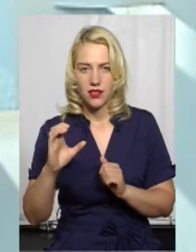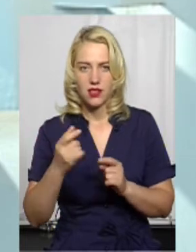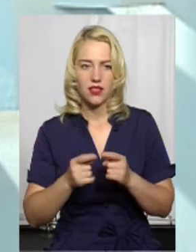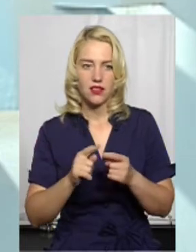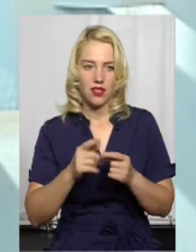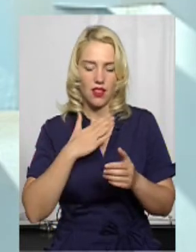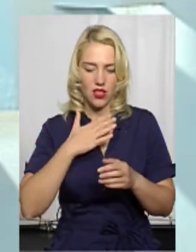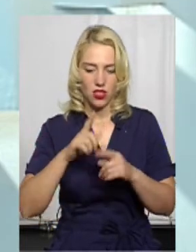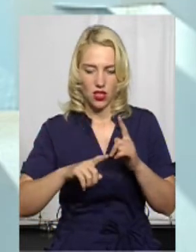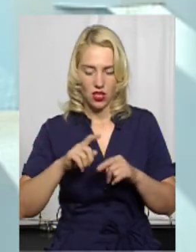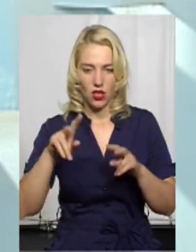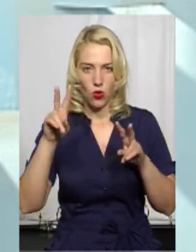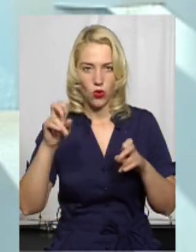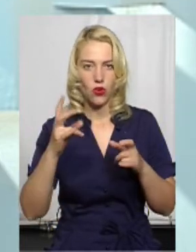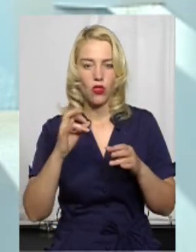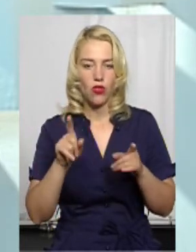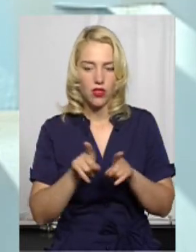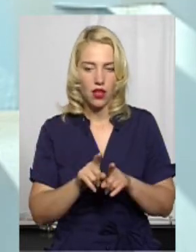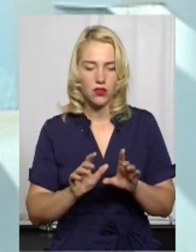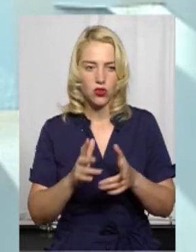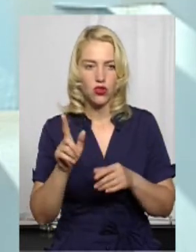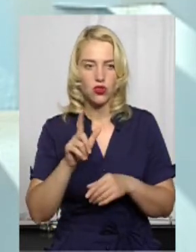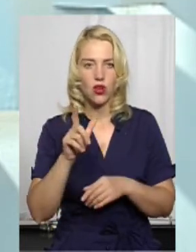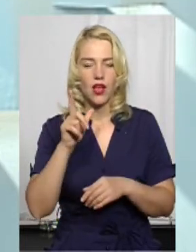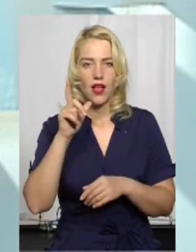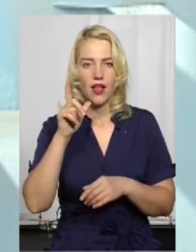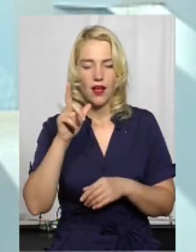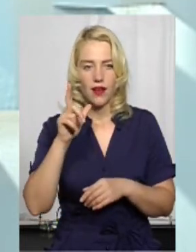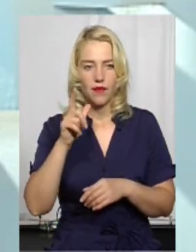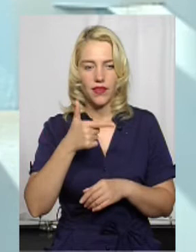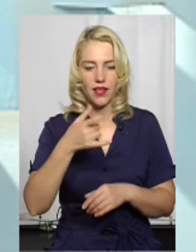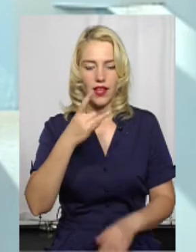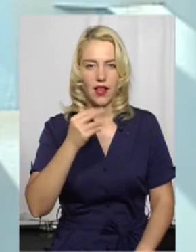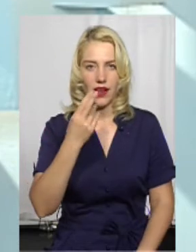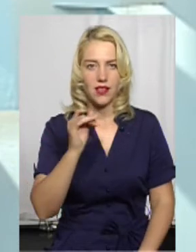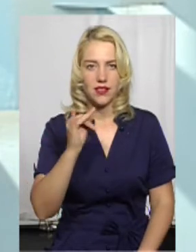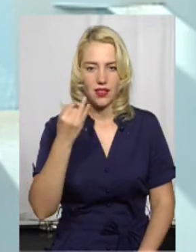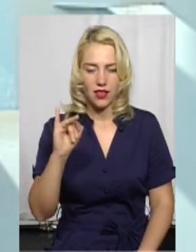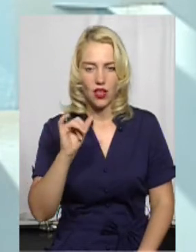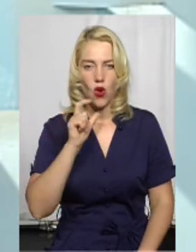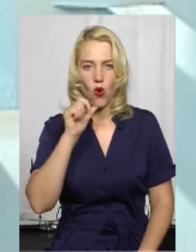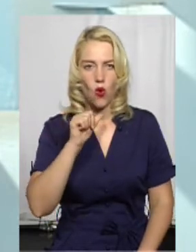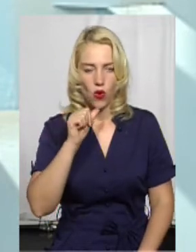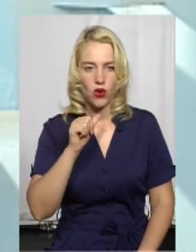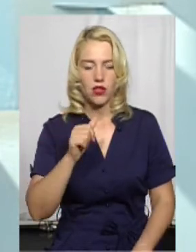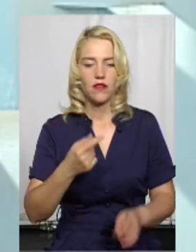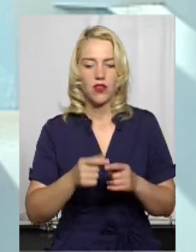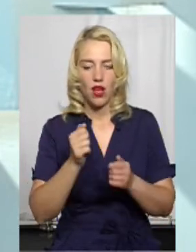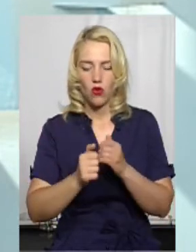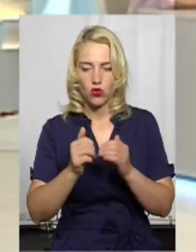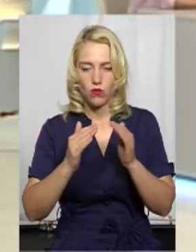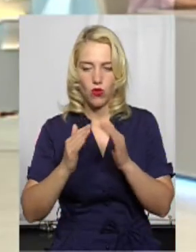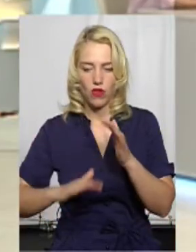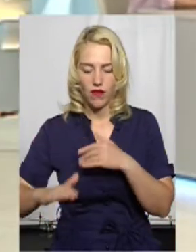наша рідна культура, але сталося так, що грецький горіх є в кожному, на кожному подвір'ї, а фундук забутий. То,